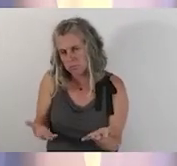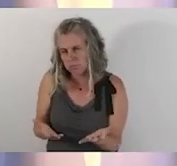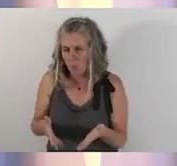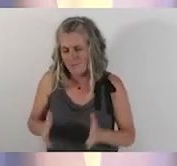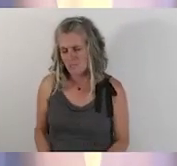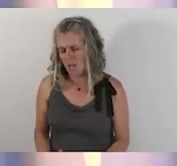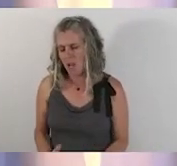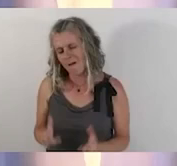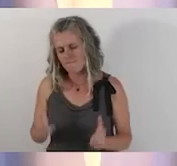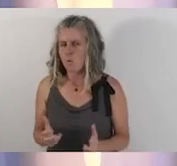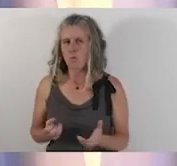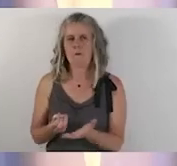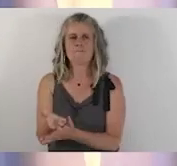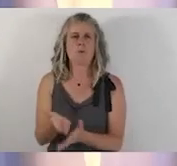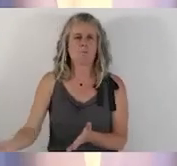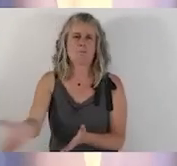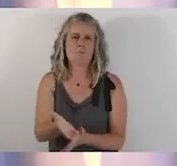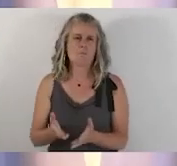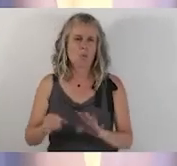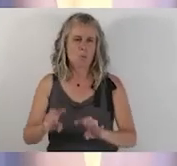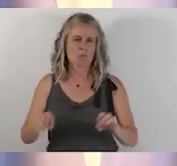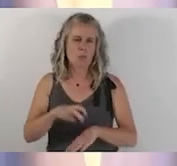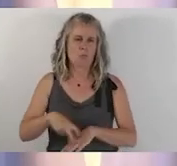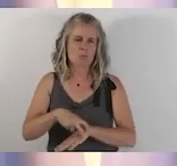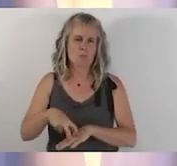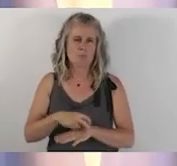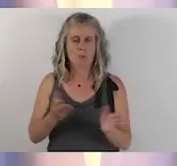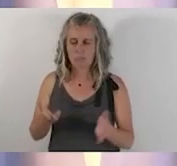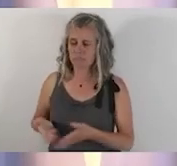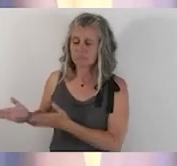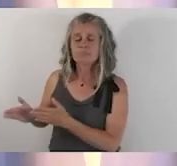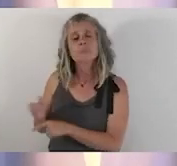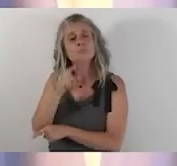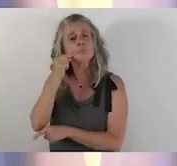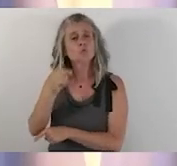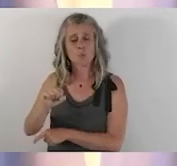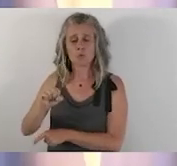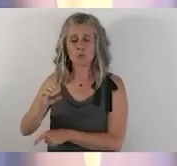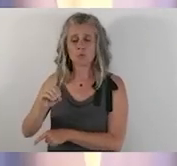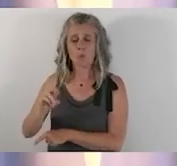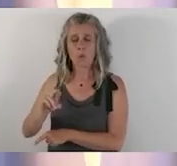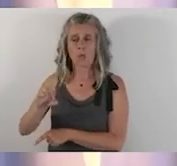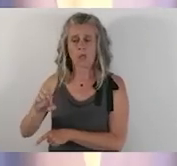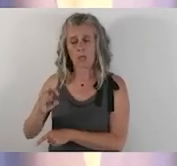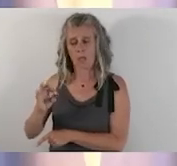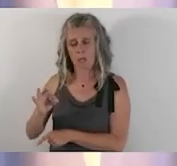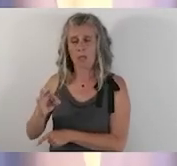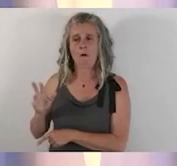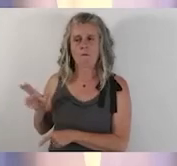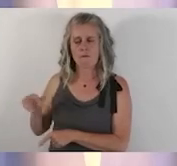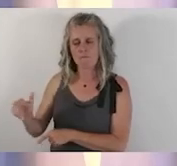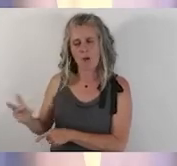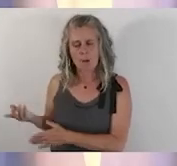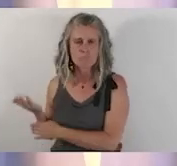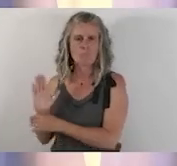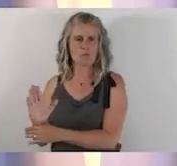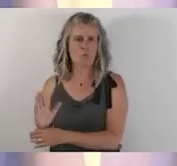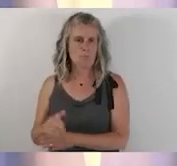le mettre en information du conseil d'arrondissement. Je laisserai la parole à Julien Sauré pour vous le présenter.